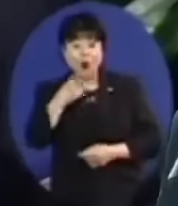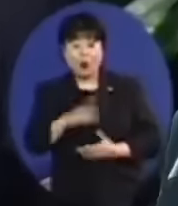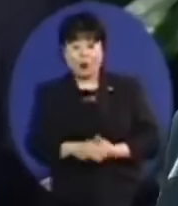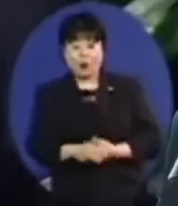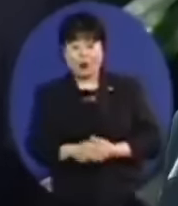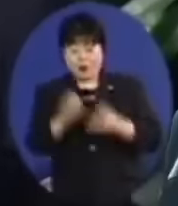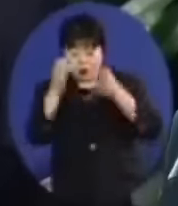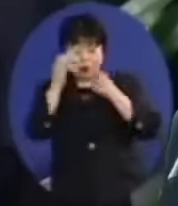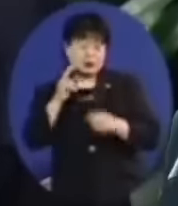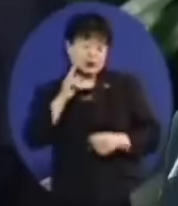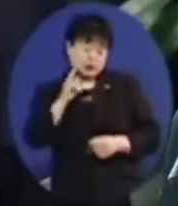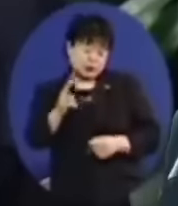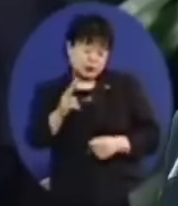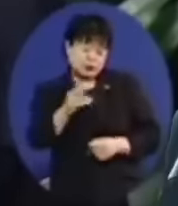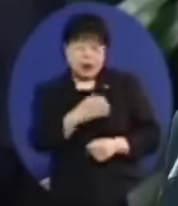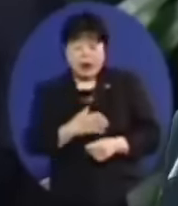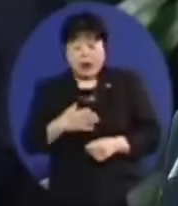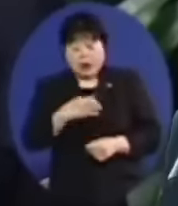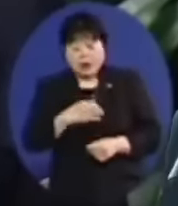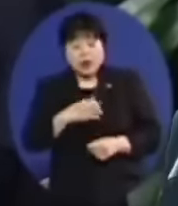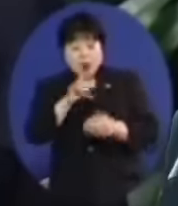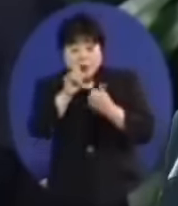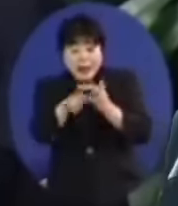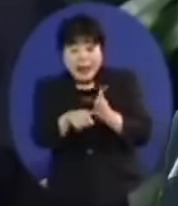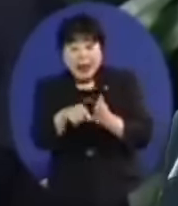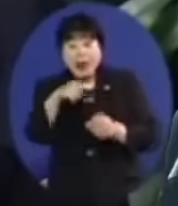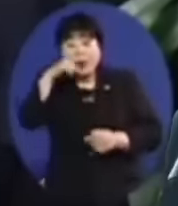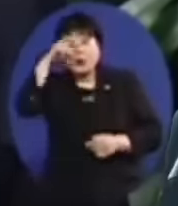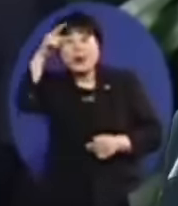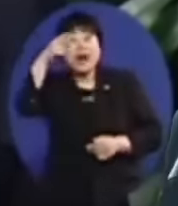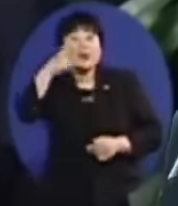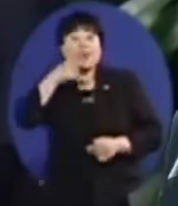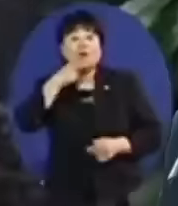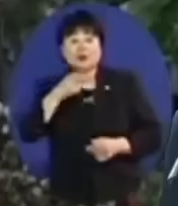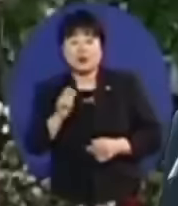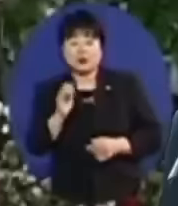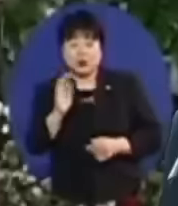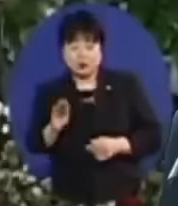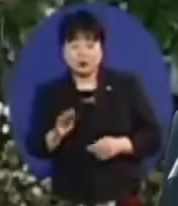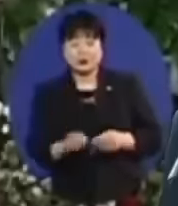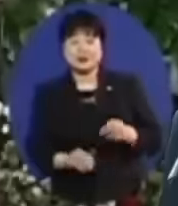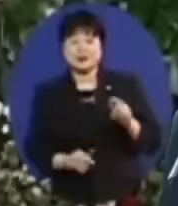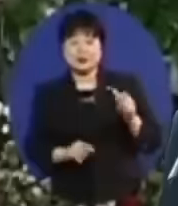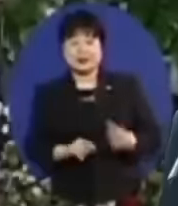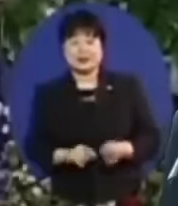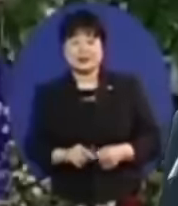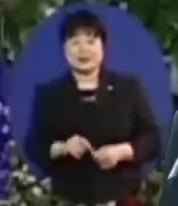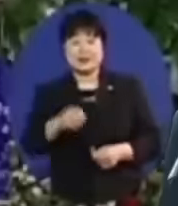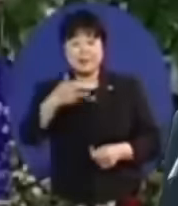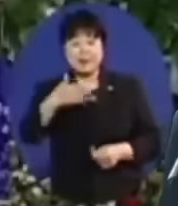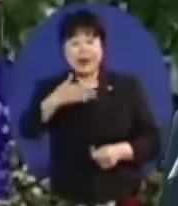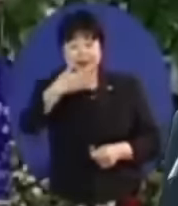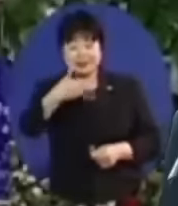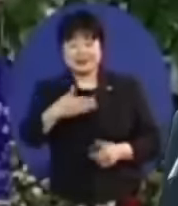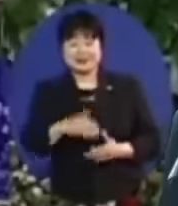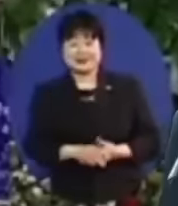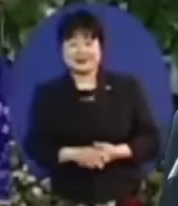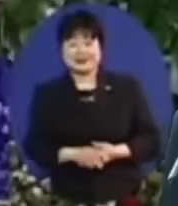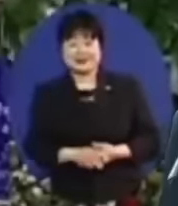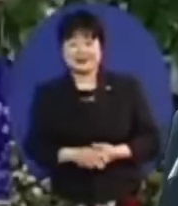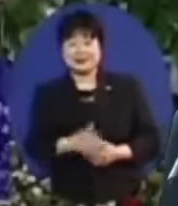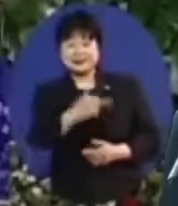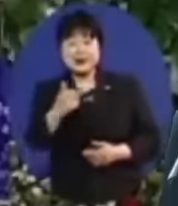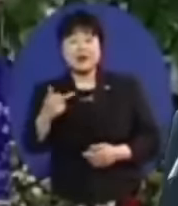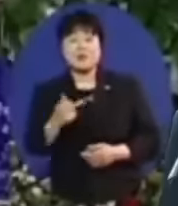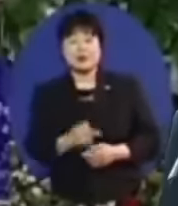내 고통스러워서 괴로워 견딜 수 없는데. 고린도후서 12장 7절로 8절에 여러 계시를 받은 것에 지극히 크므로